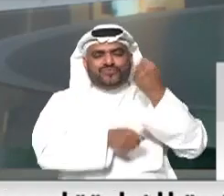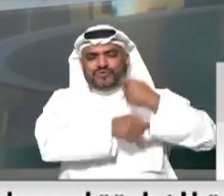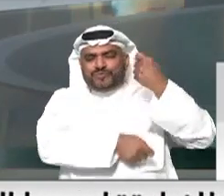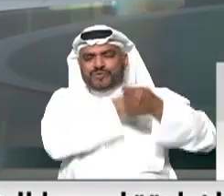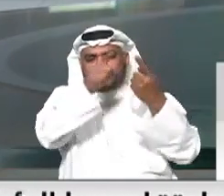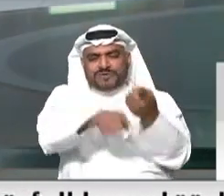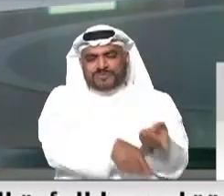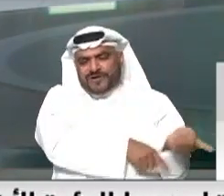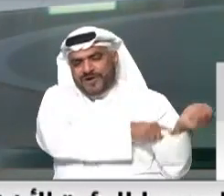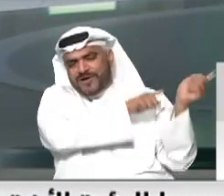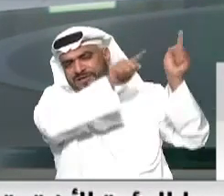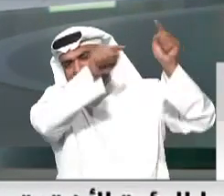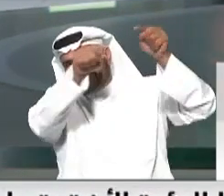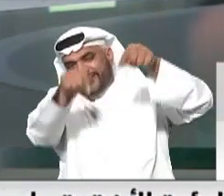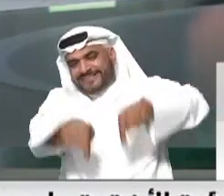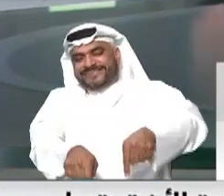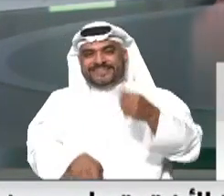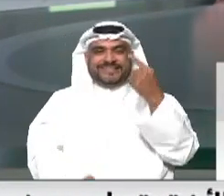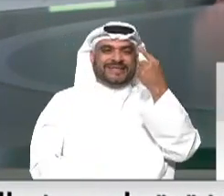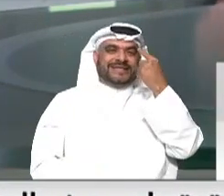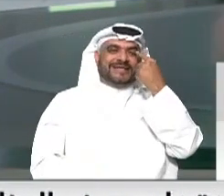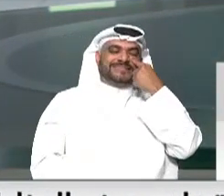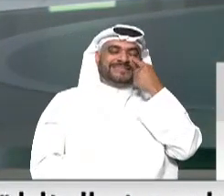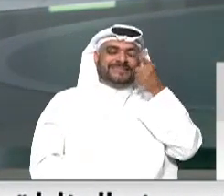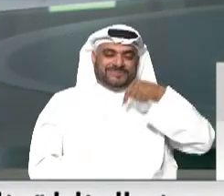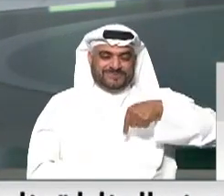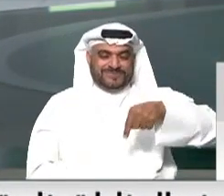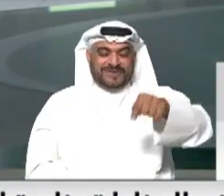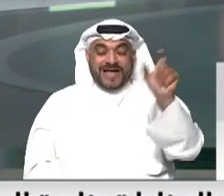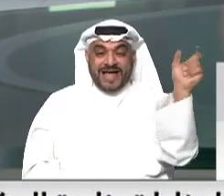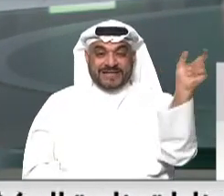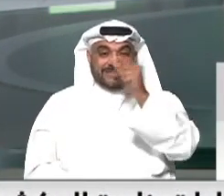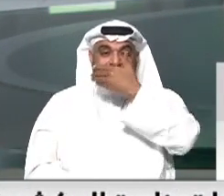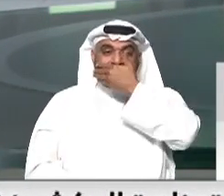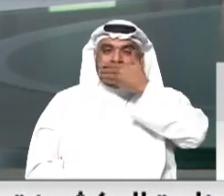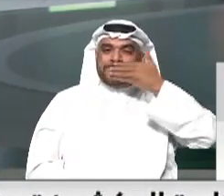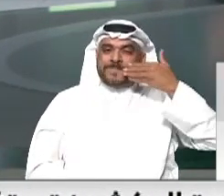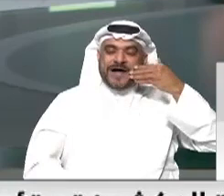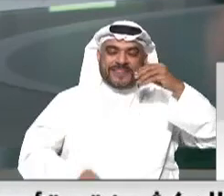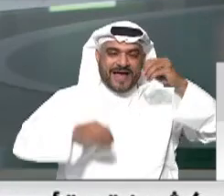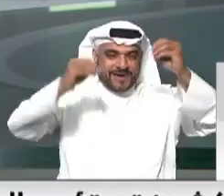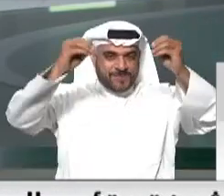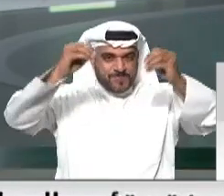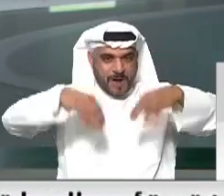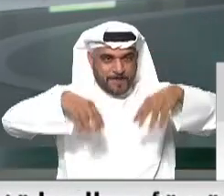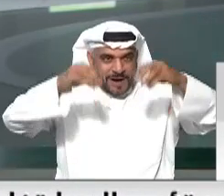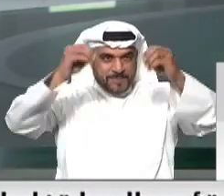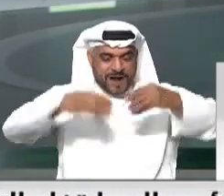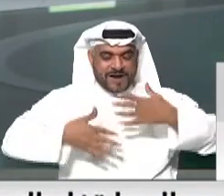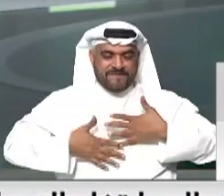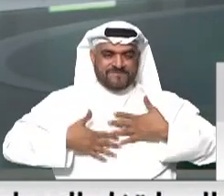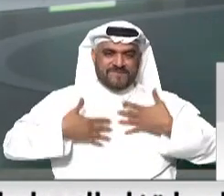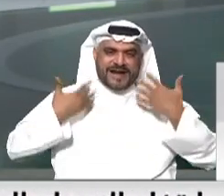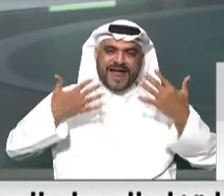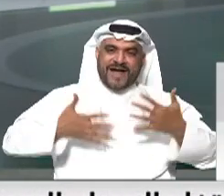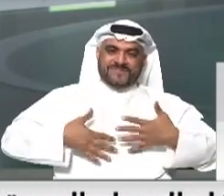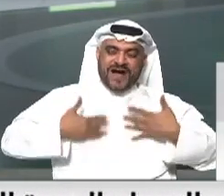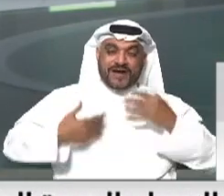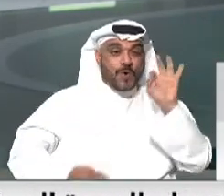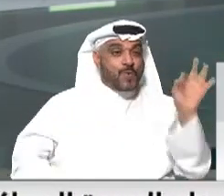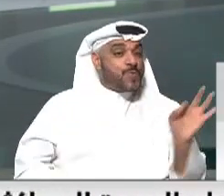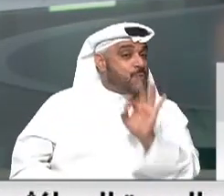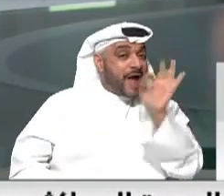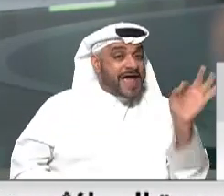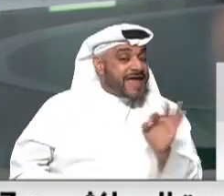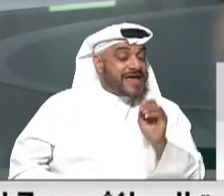الكويتيون والمقيمون، ينتظرها الجميع من عام إلى عام، يمارسونها بفرح حتى ولو